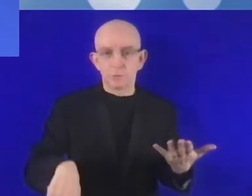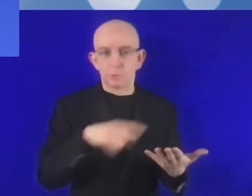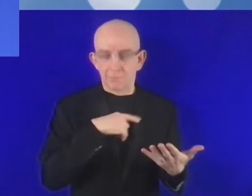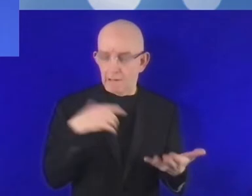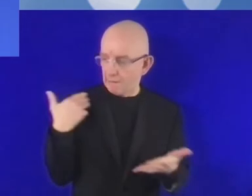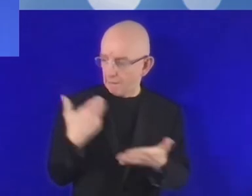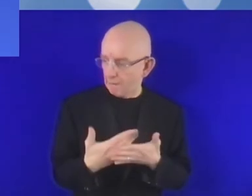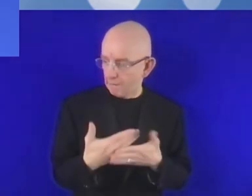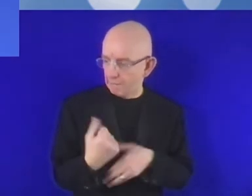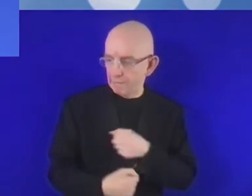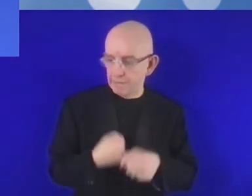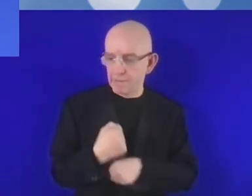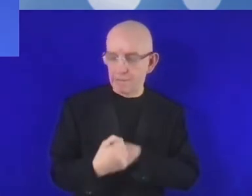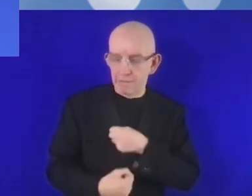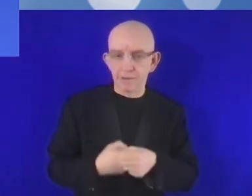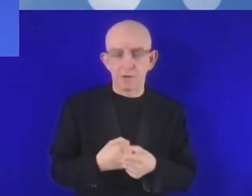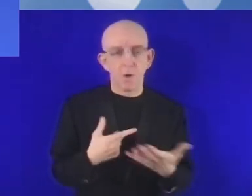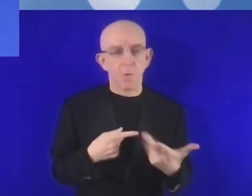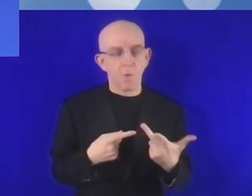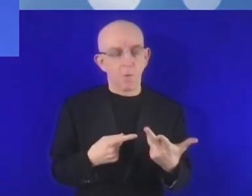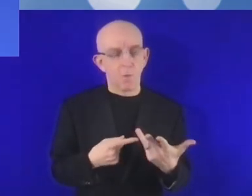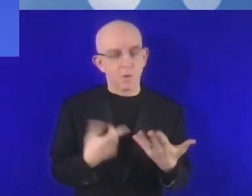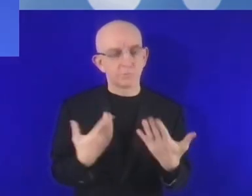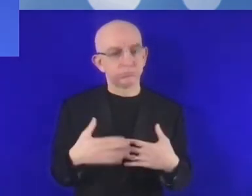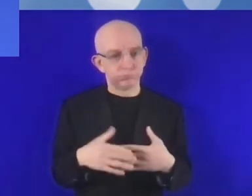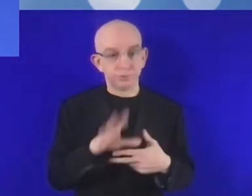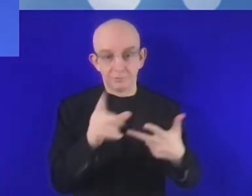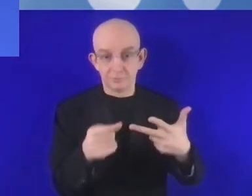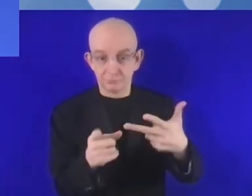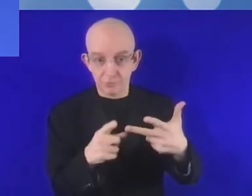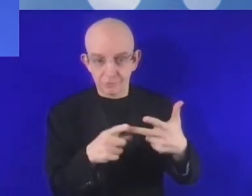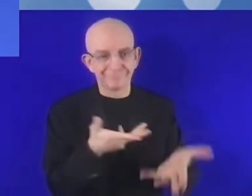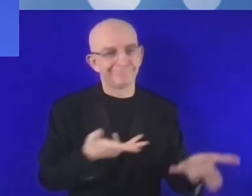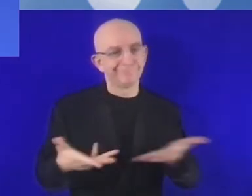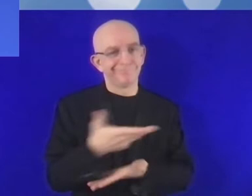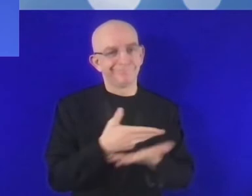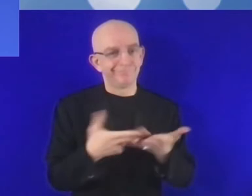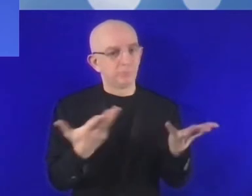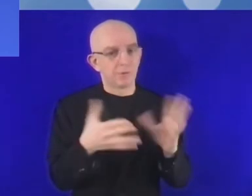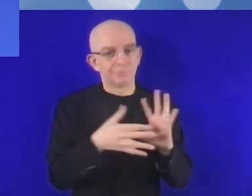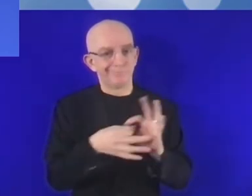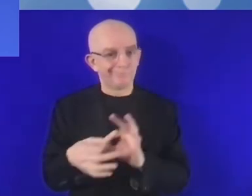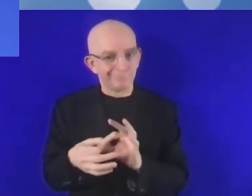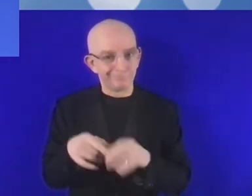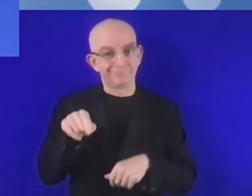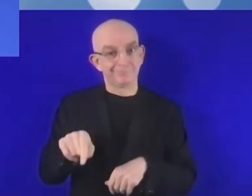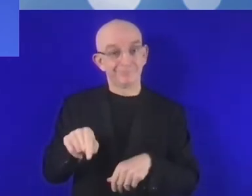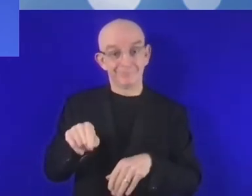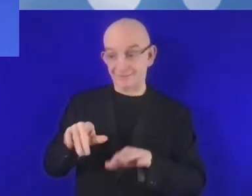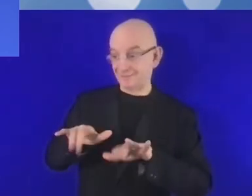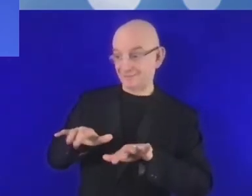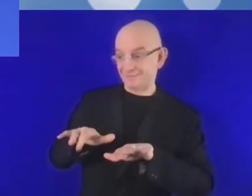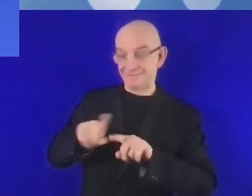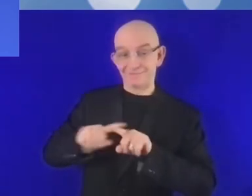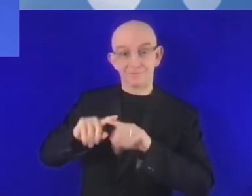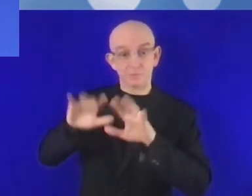تعمقنا في هذا العالم كلما أصبحنا عرضة للكثير من التهديدات والمخاطر التي سبق ذكرها،